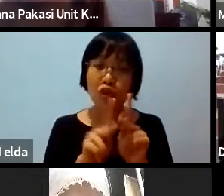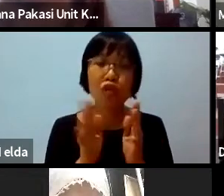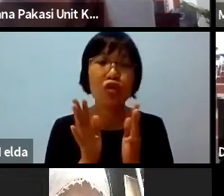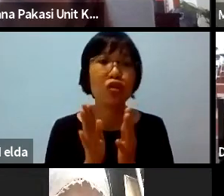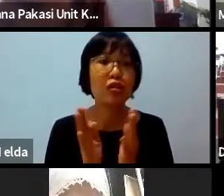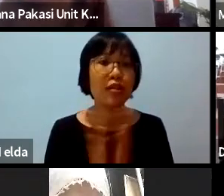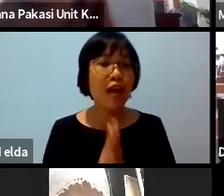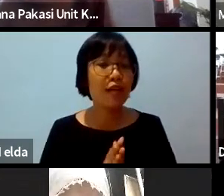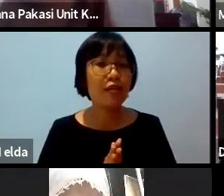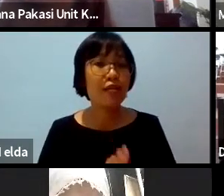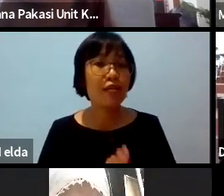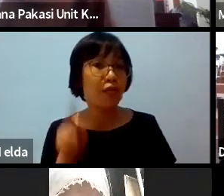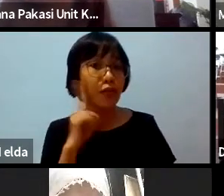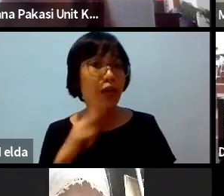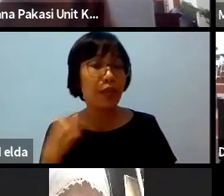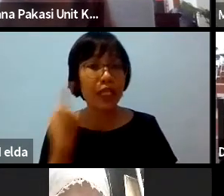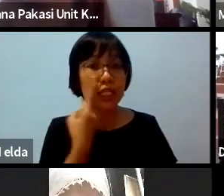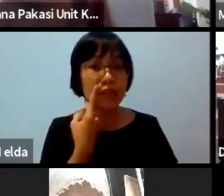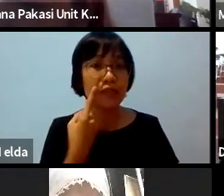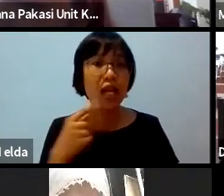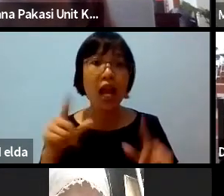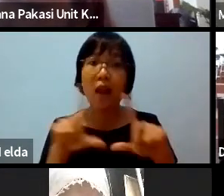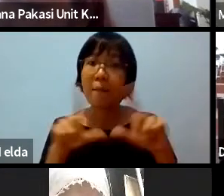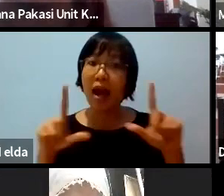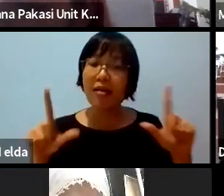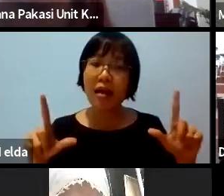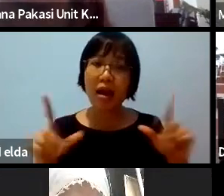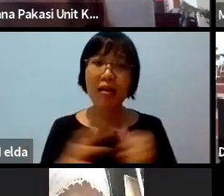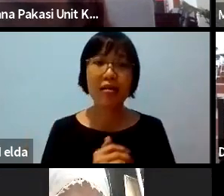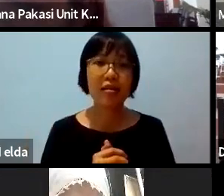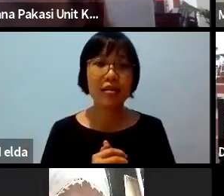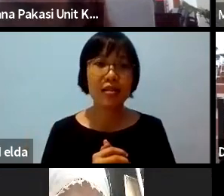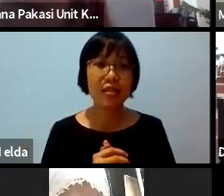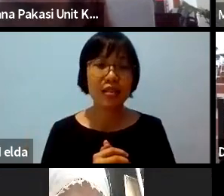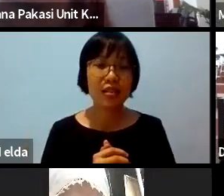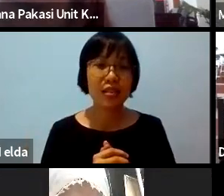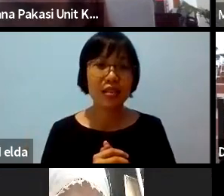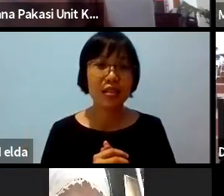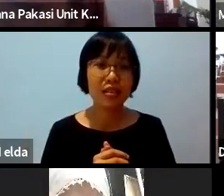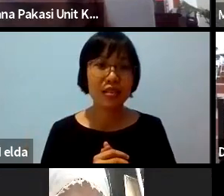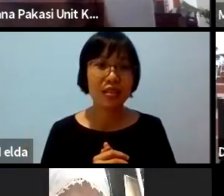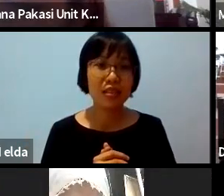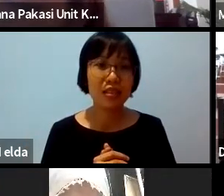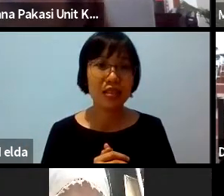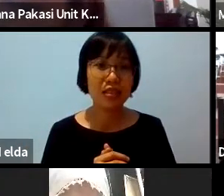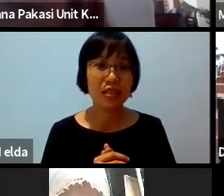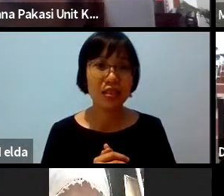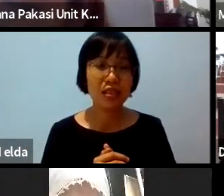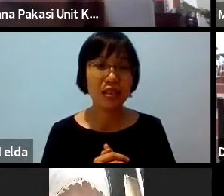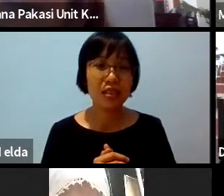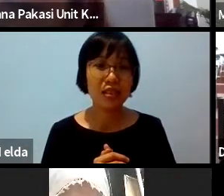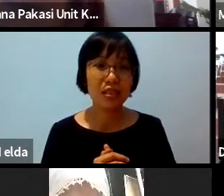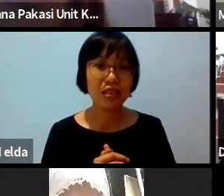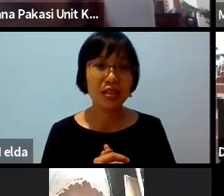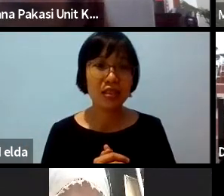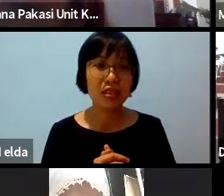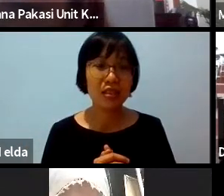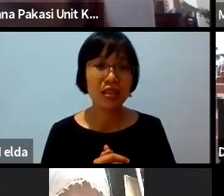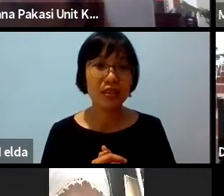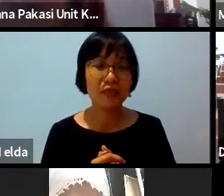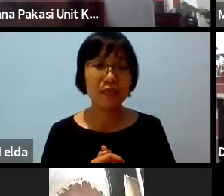dari bidang seni dan budaya, jadi feminis praktisi gitu. Kalau saya praktisi seni budaya